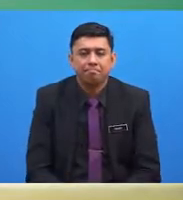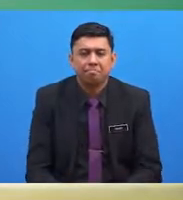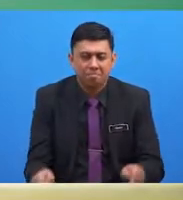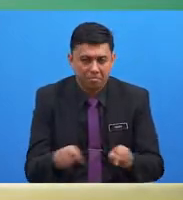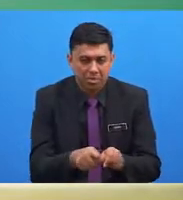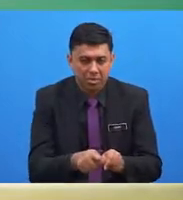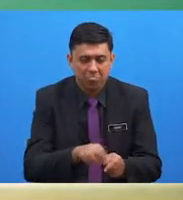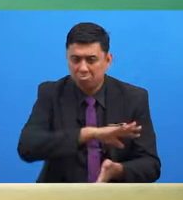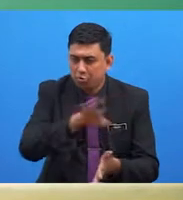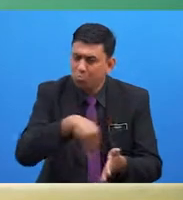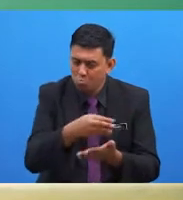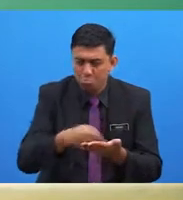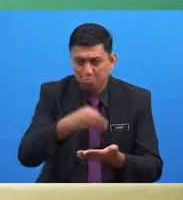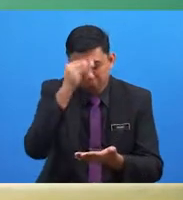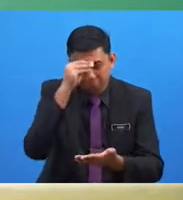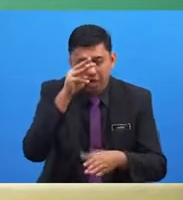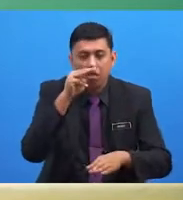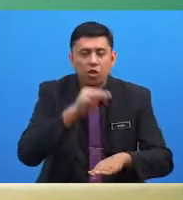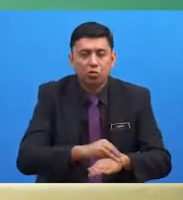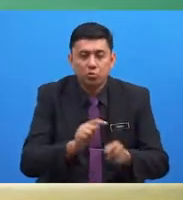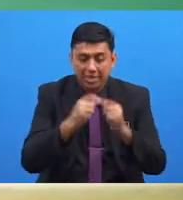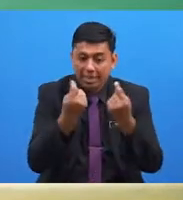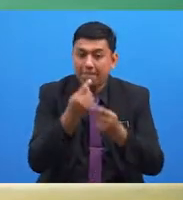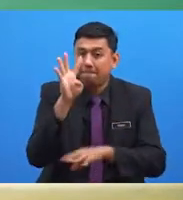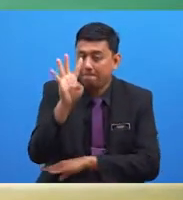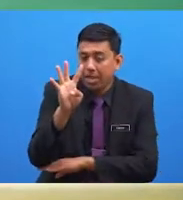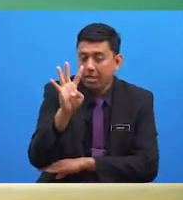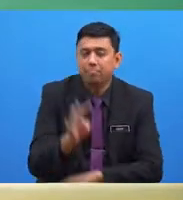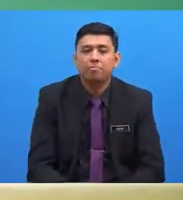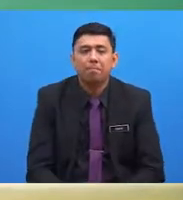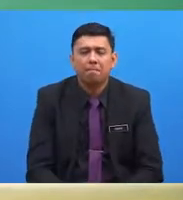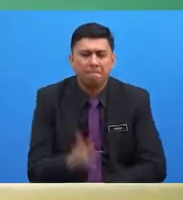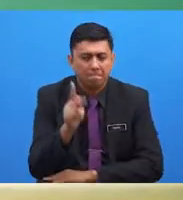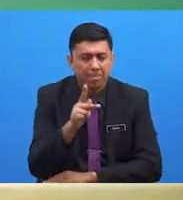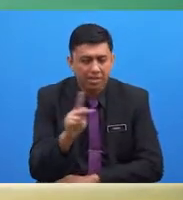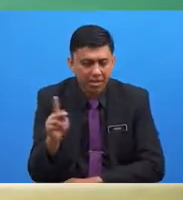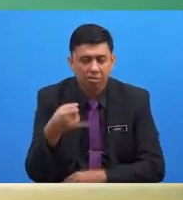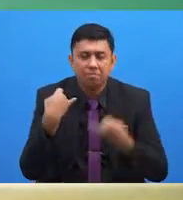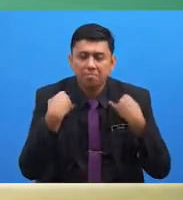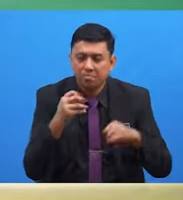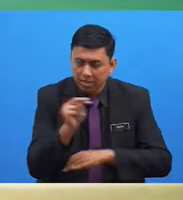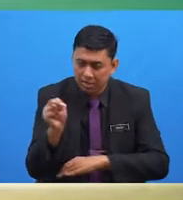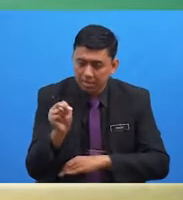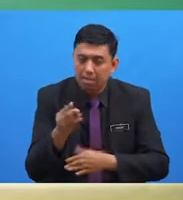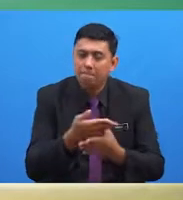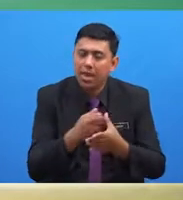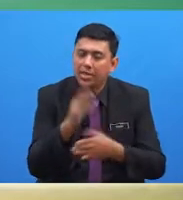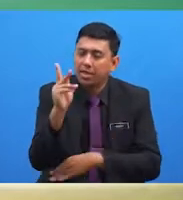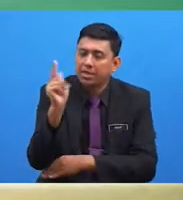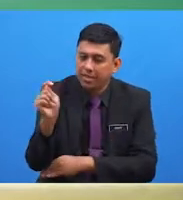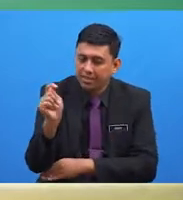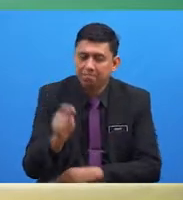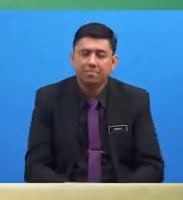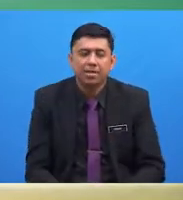Seperti yang anda semua telah pelajari sewaktu di tingkatan 4, pastinya jualan akan direkod di bahagian kredit,